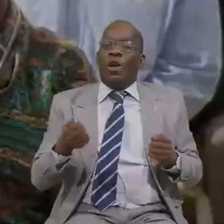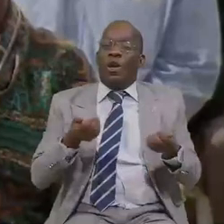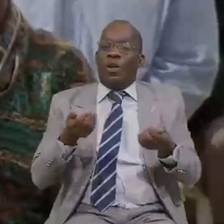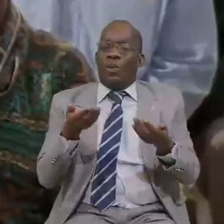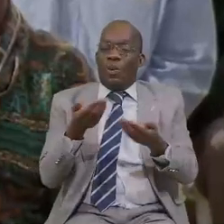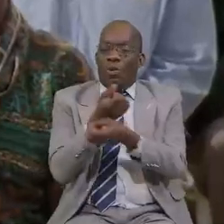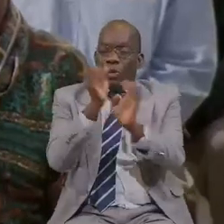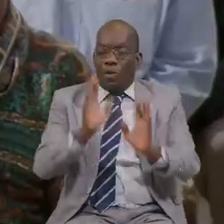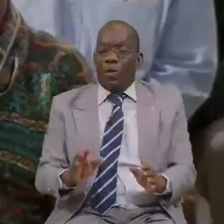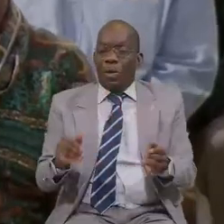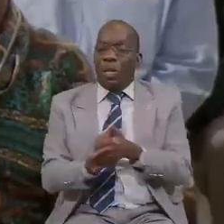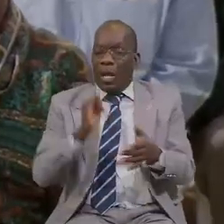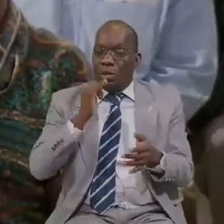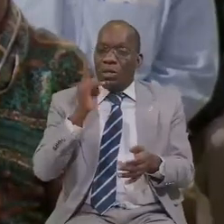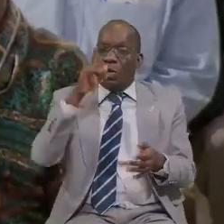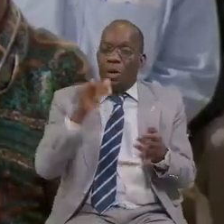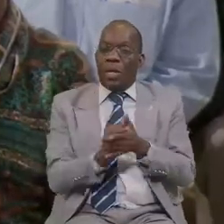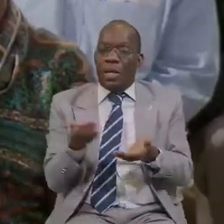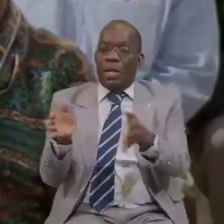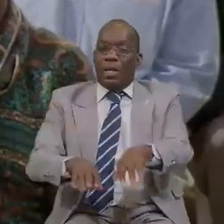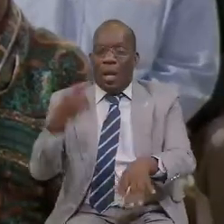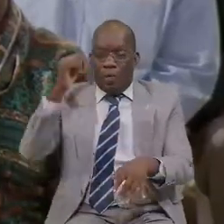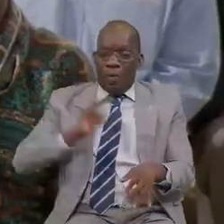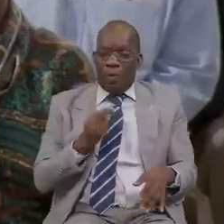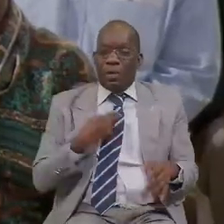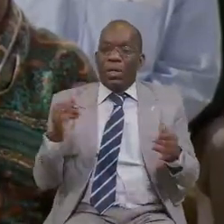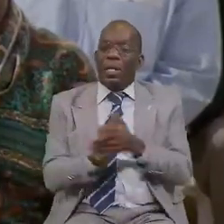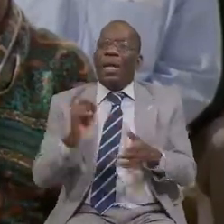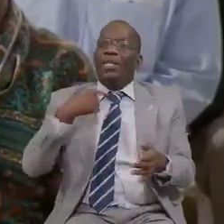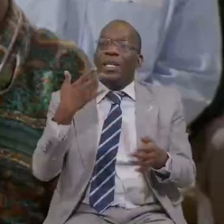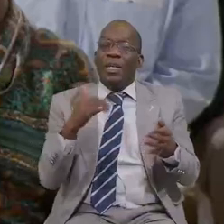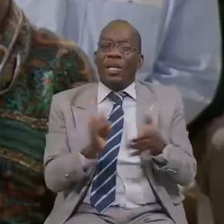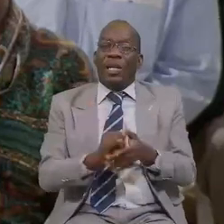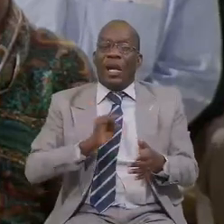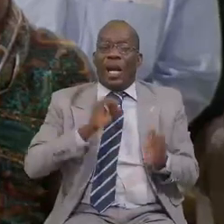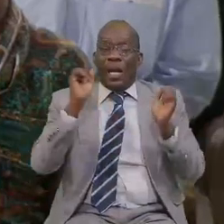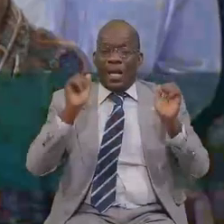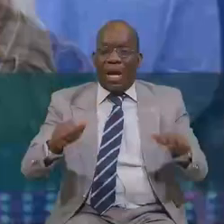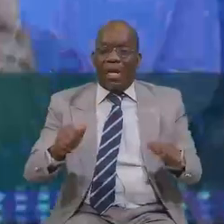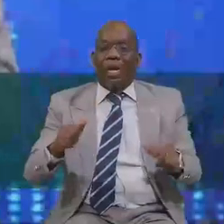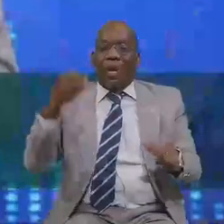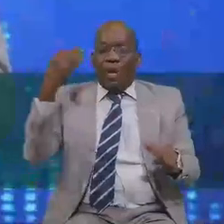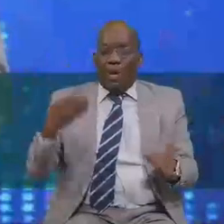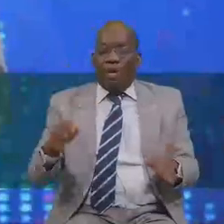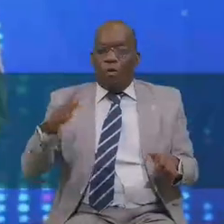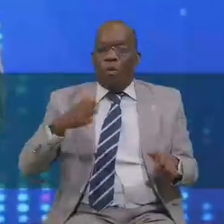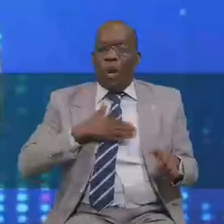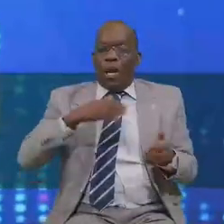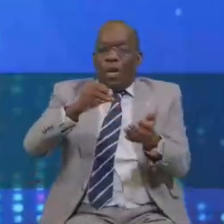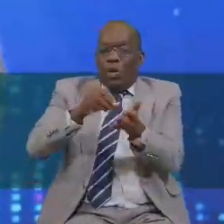c'est celui qui est mort pour nous et qui dit, je ne puis rien faire de moi-même.